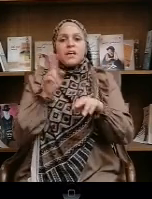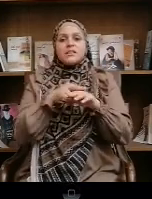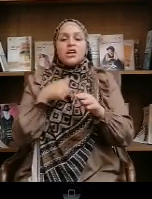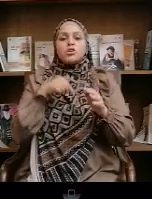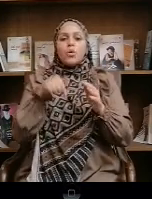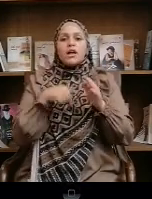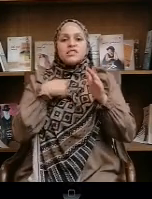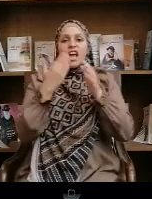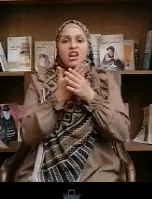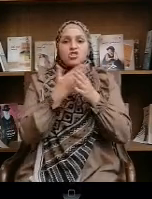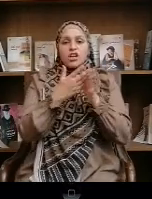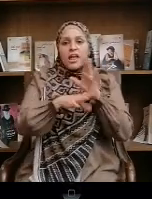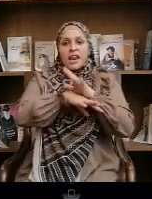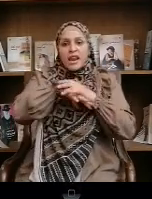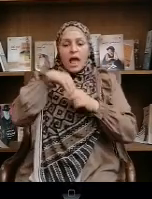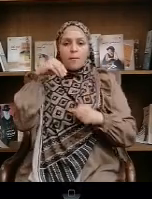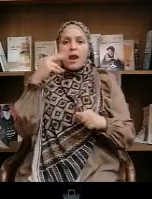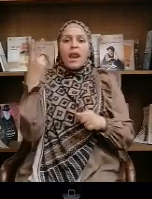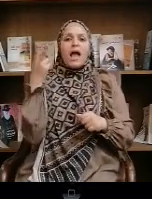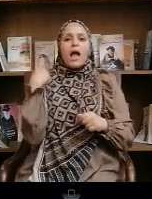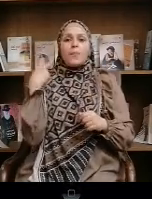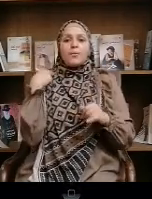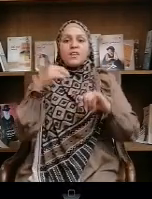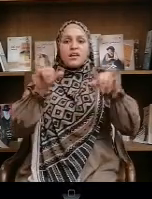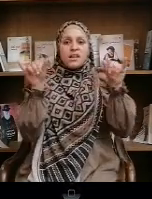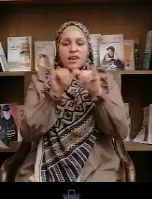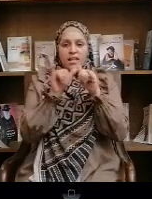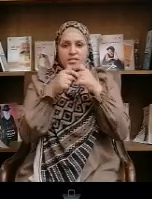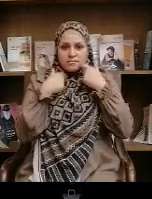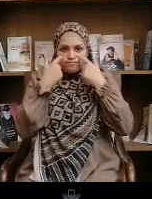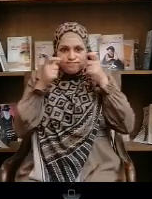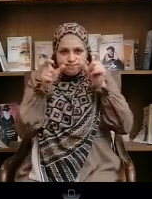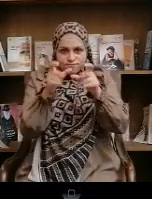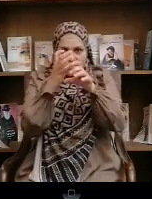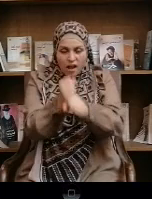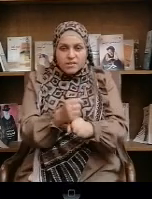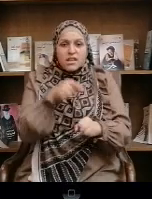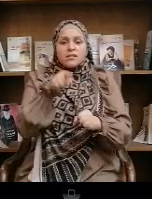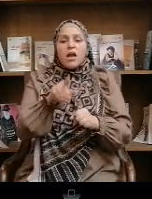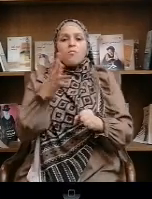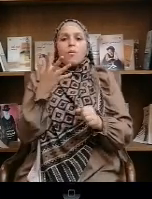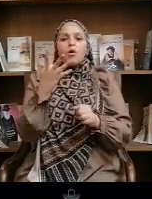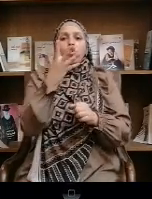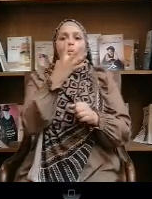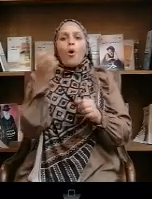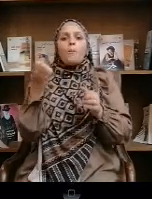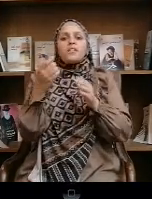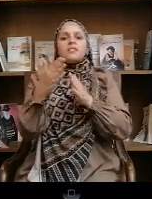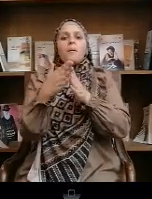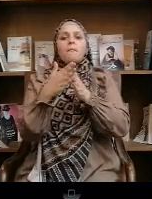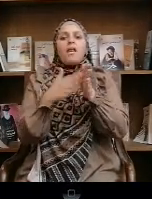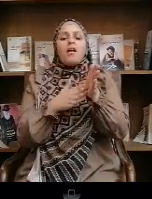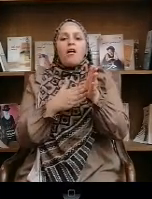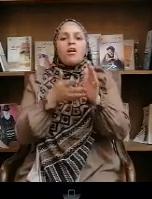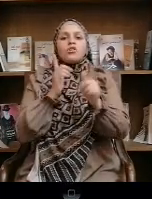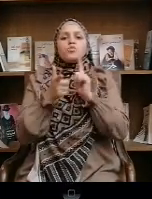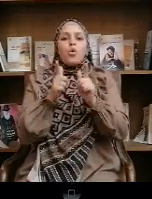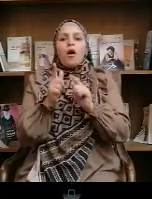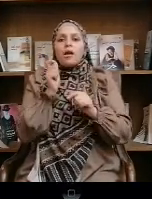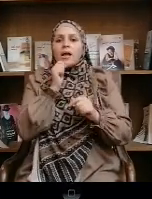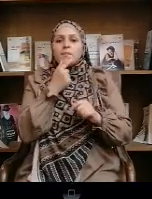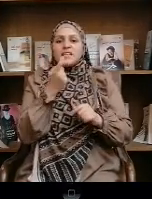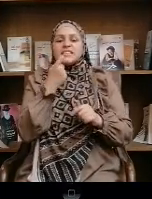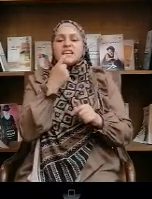صناعه الامن السيبراني يمكن تقدر في حدود 400 مليار دولار بحلول